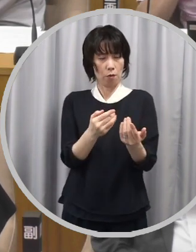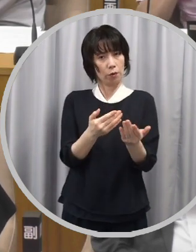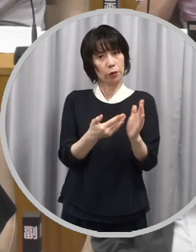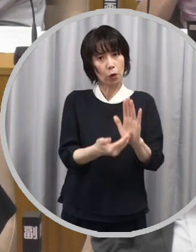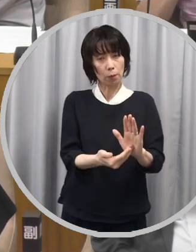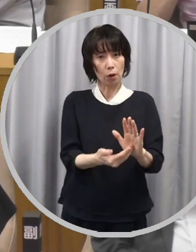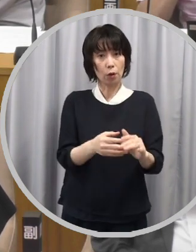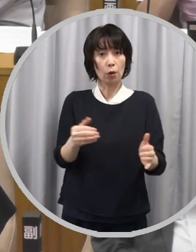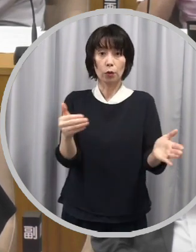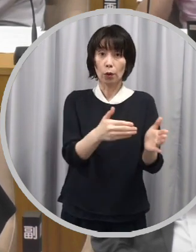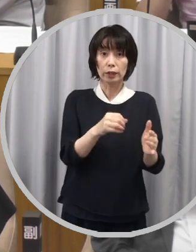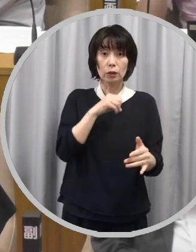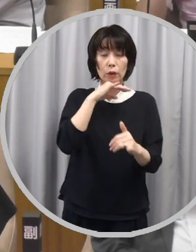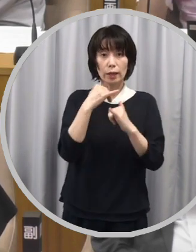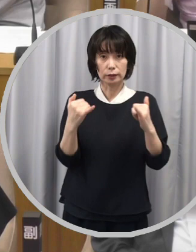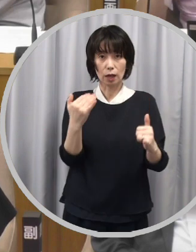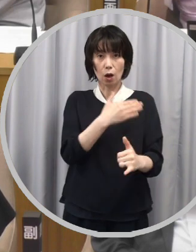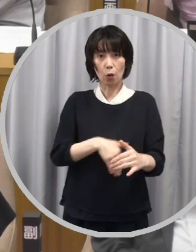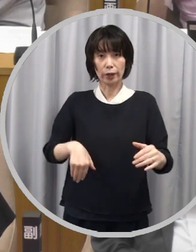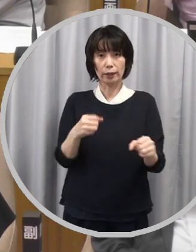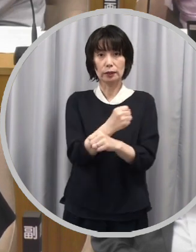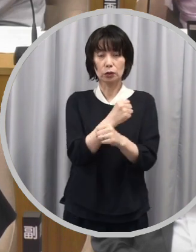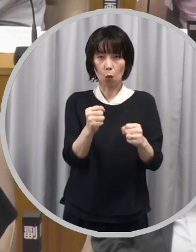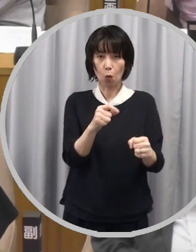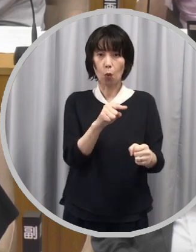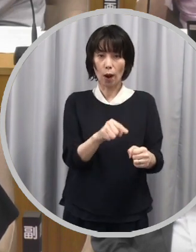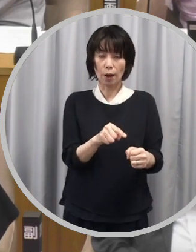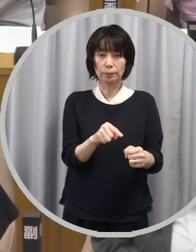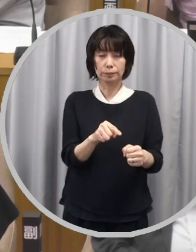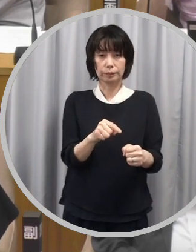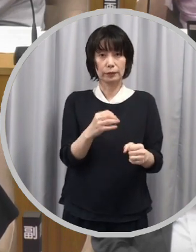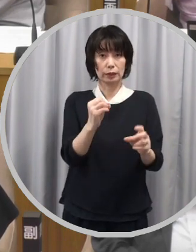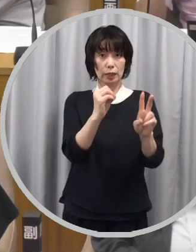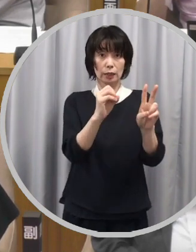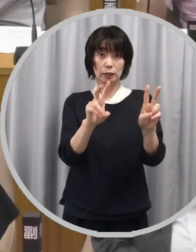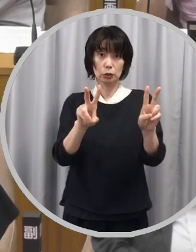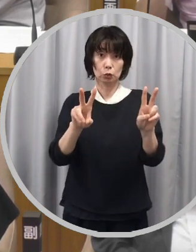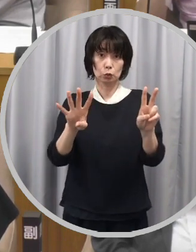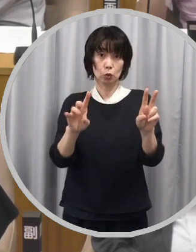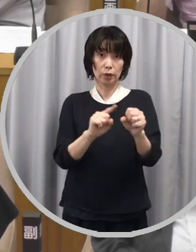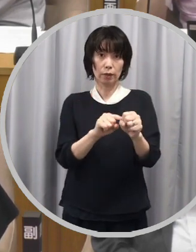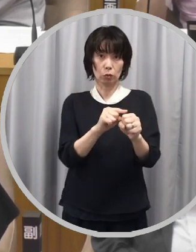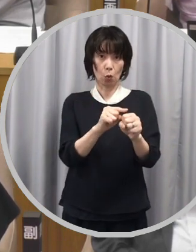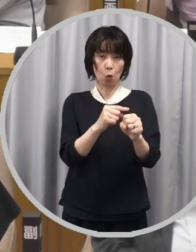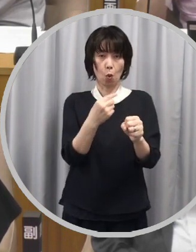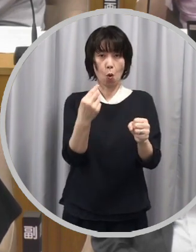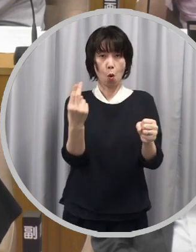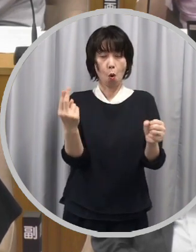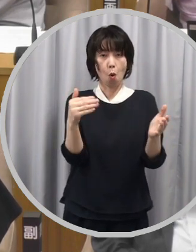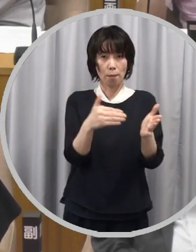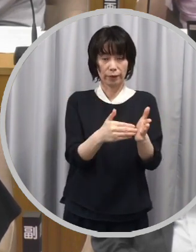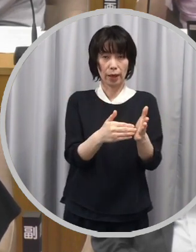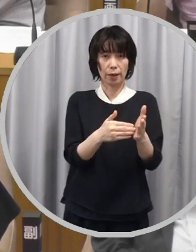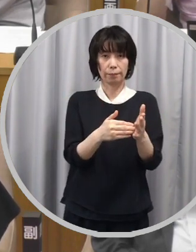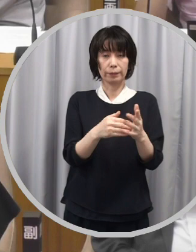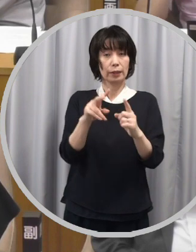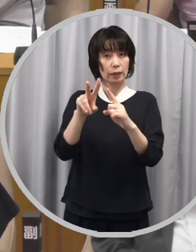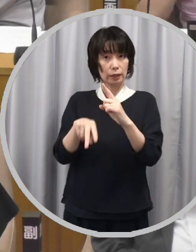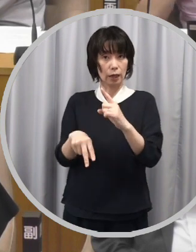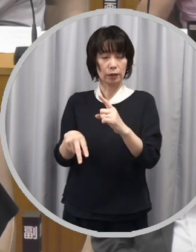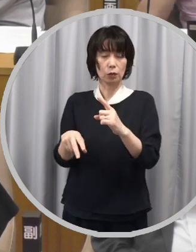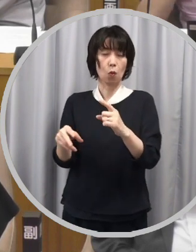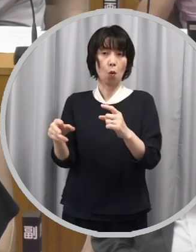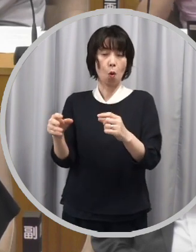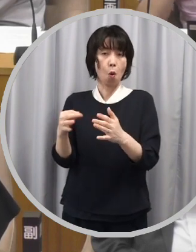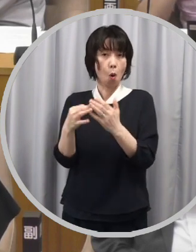後期高齢者への保険事業につきましては、2024年度までに介護保険の地域支援事